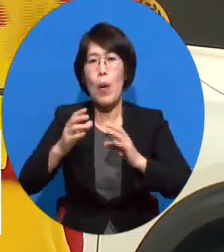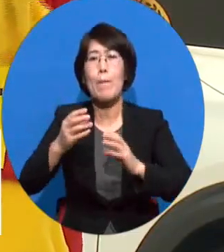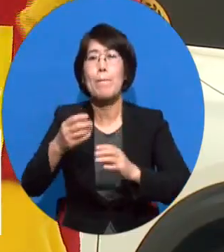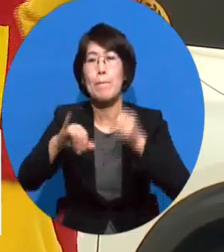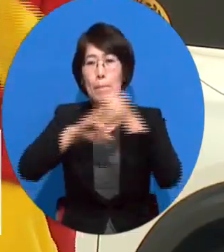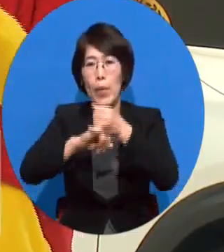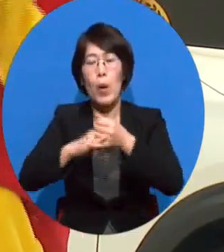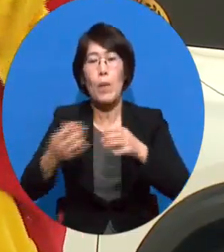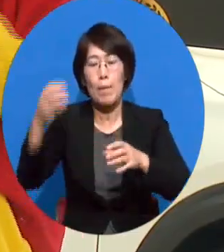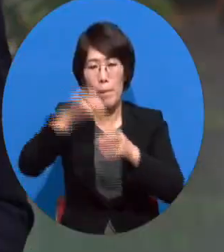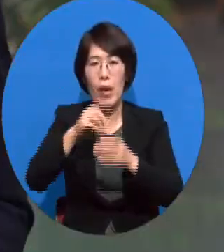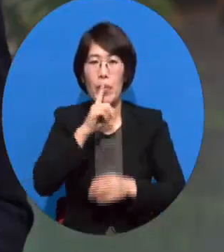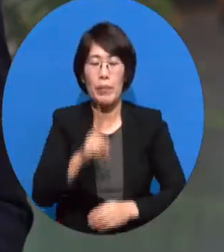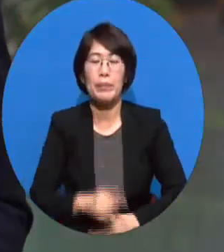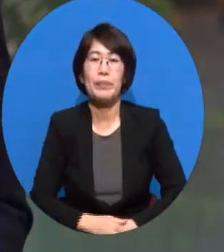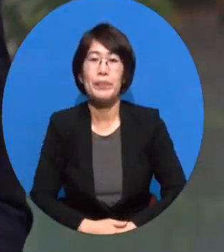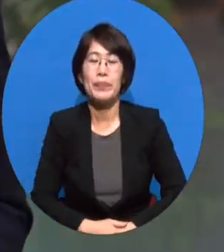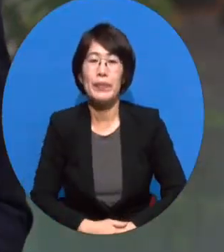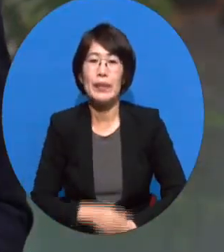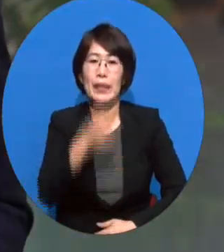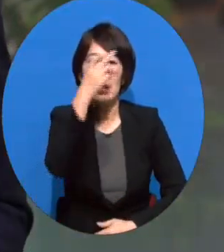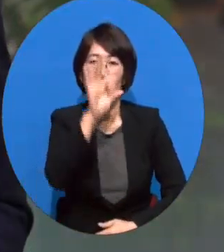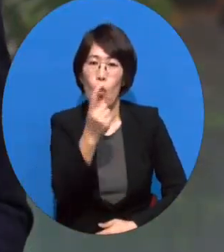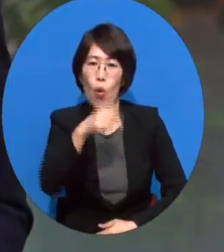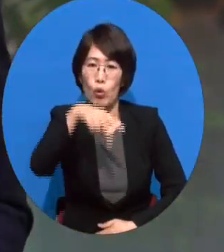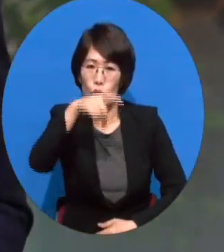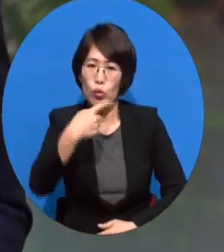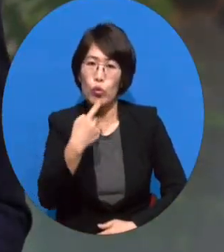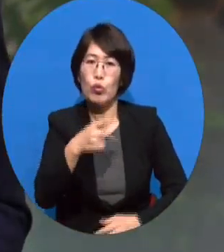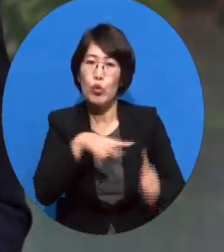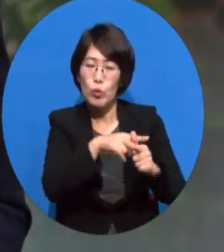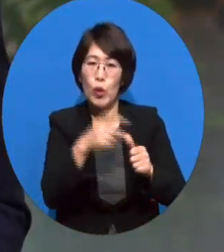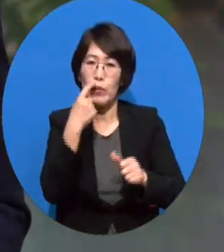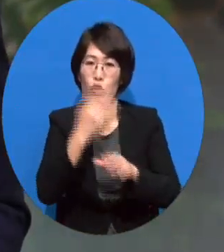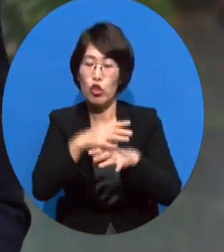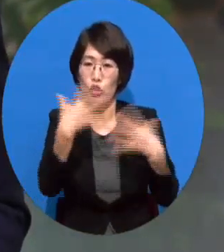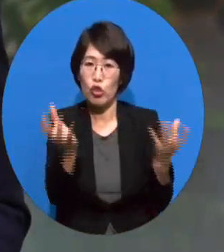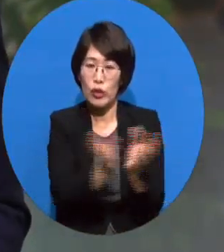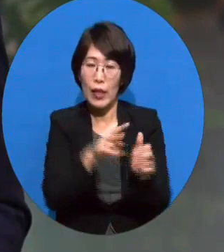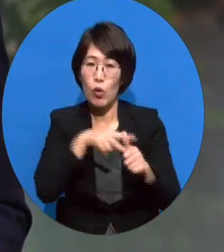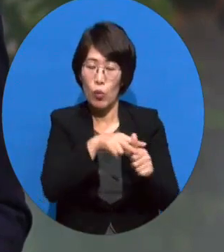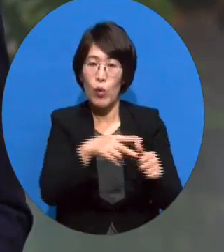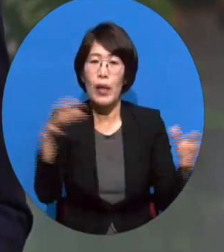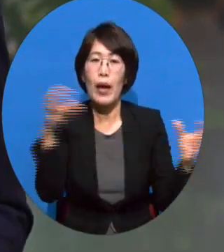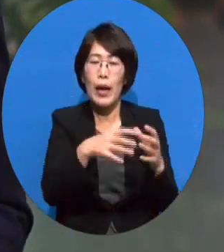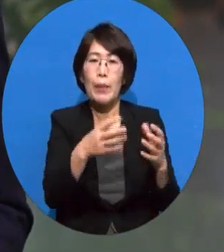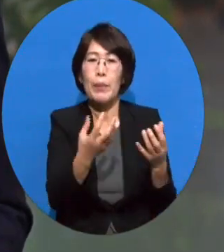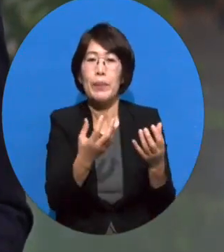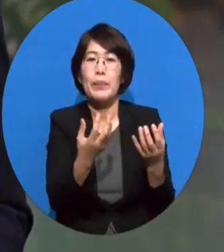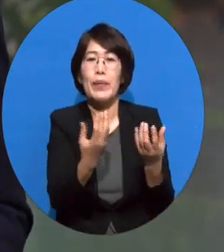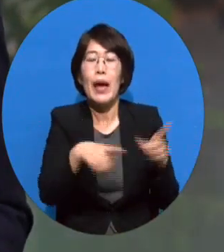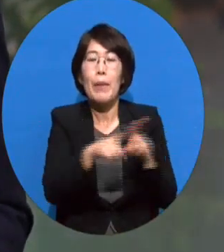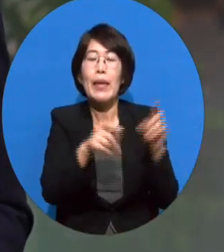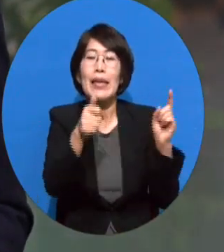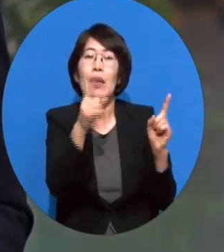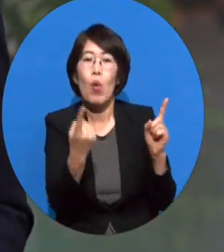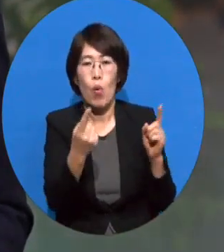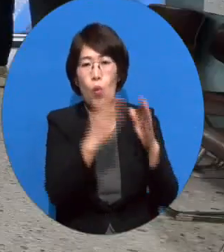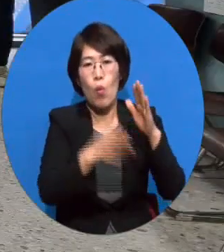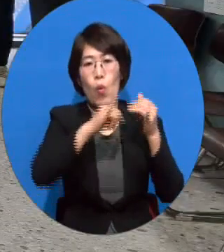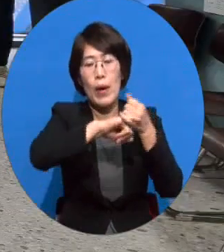등을 제시했습니다. 최옥수 후보 등 민주당 무안지역 지방선거 후보자들이 공동실천 공약 1호를